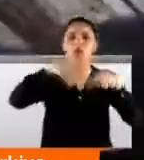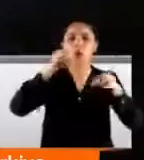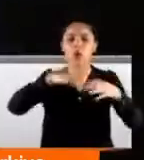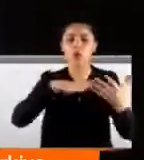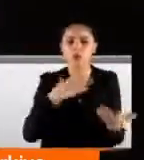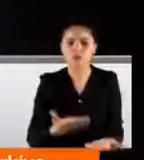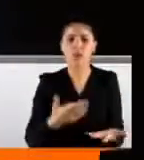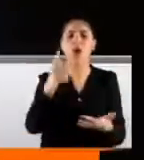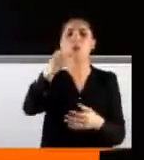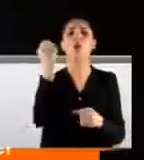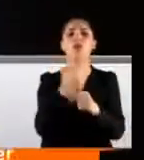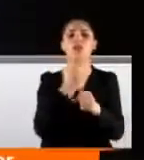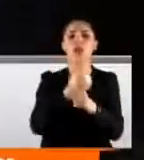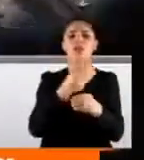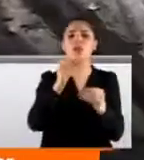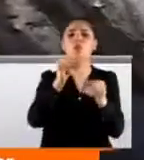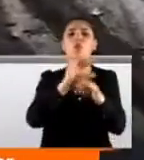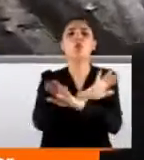dökülüyor. Beton da artık kum gibi.